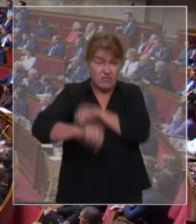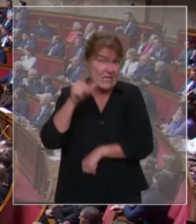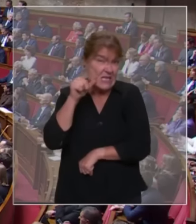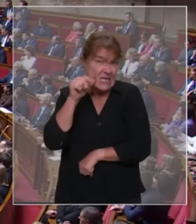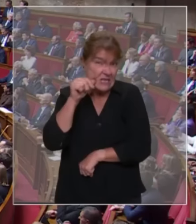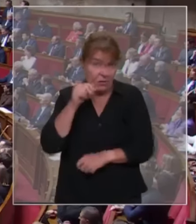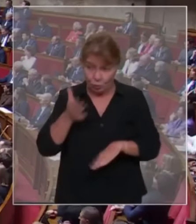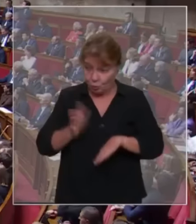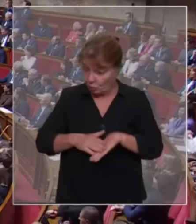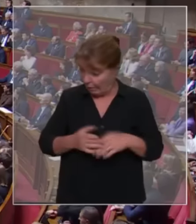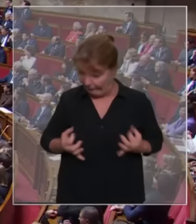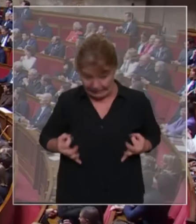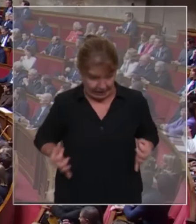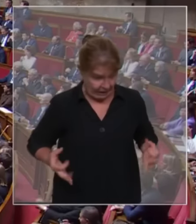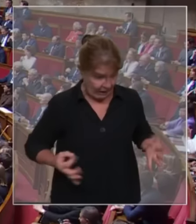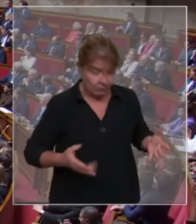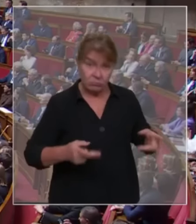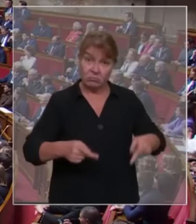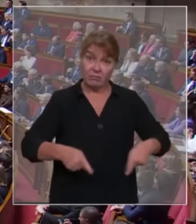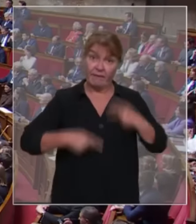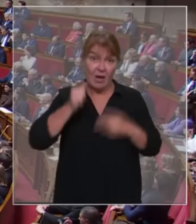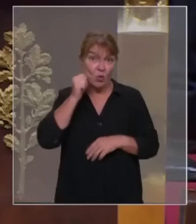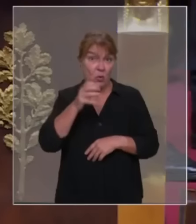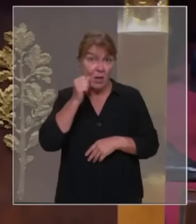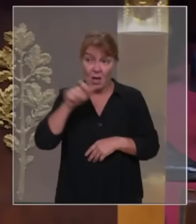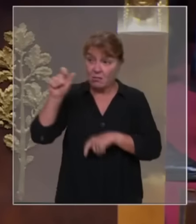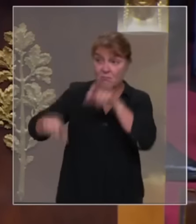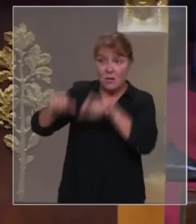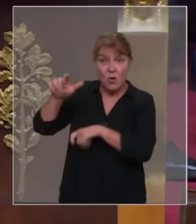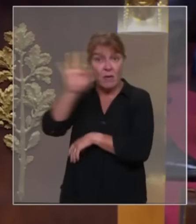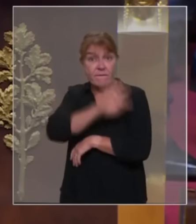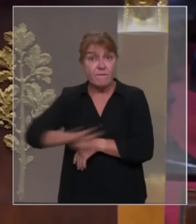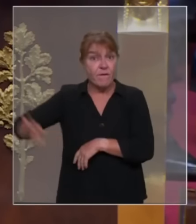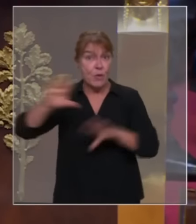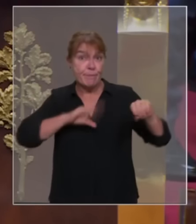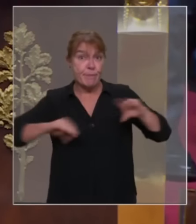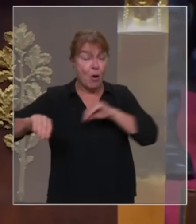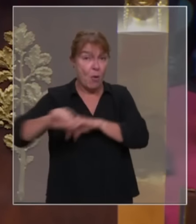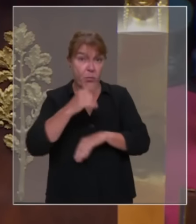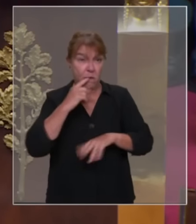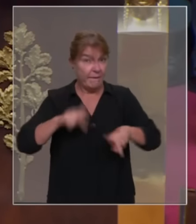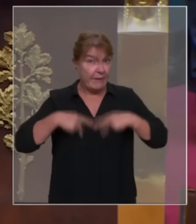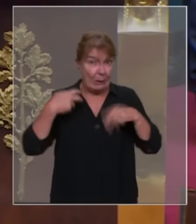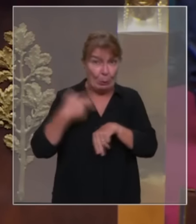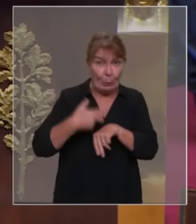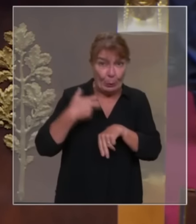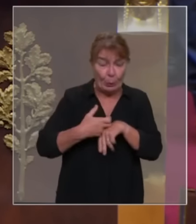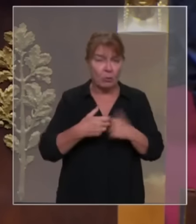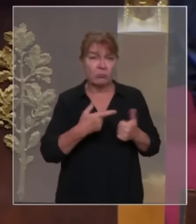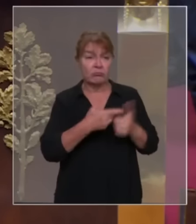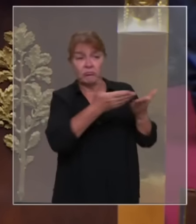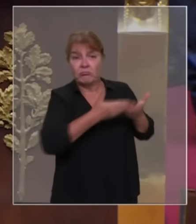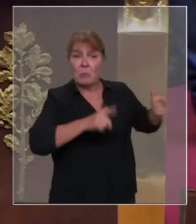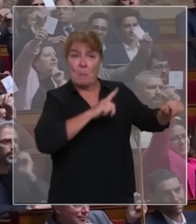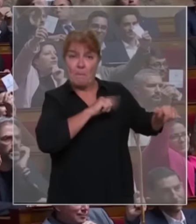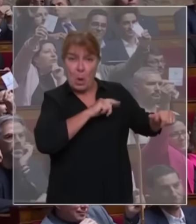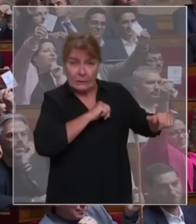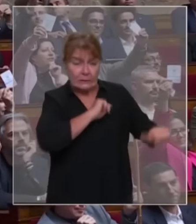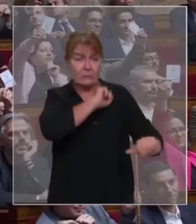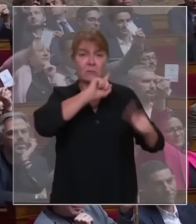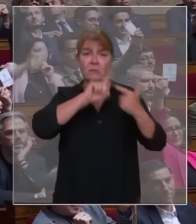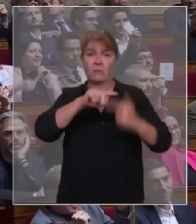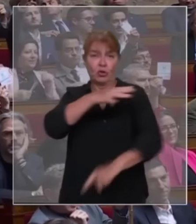c'est la vie quotidienne de beaucoup de nos compatriotes. Les policiers,